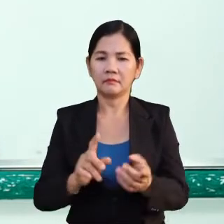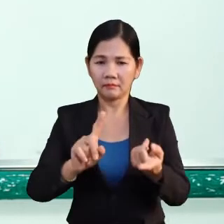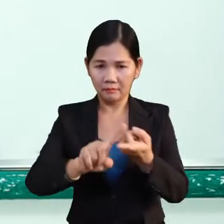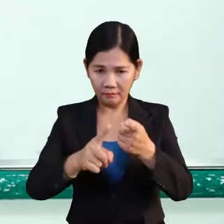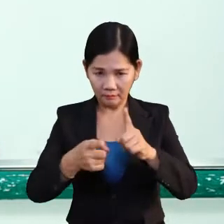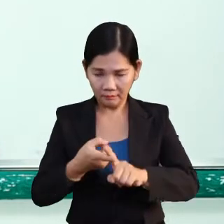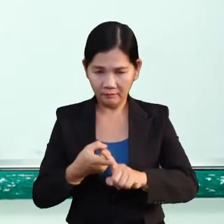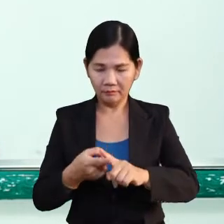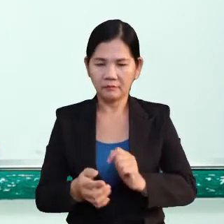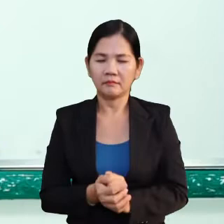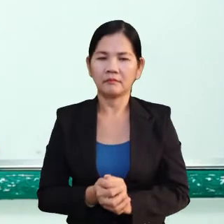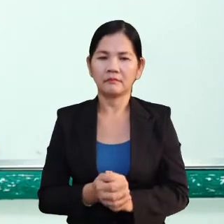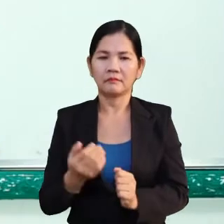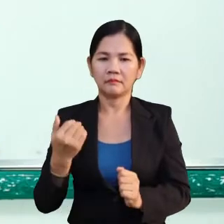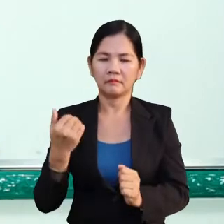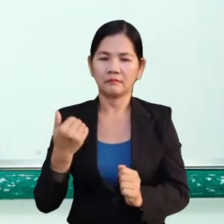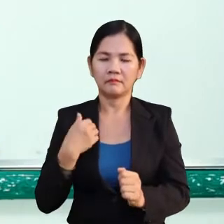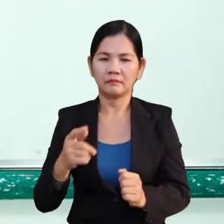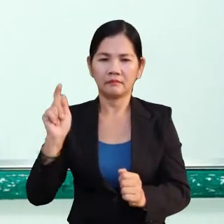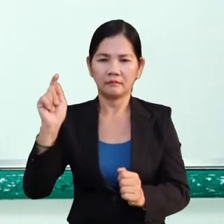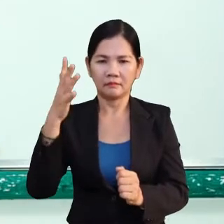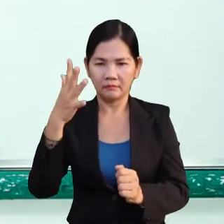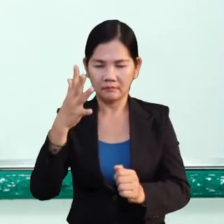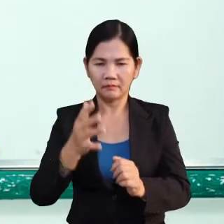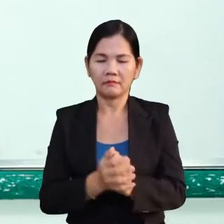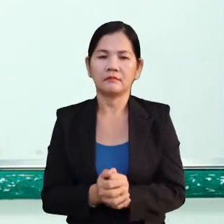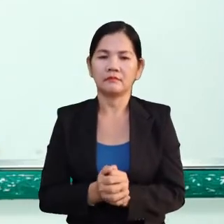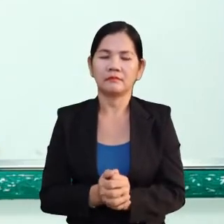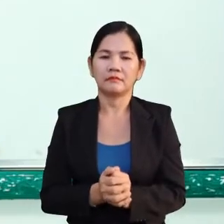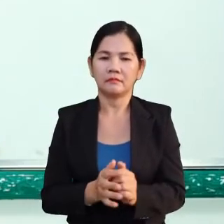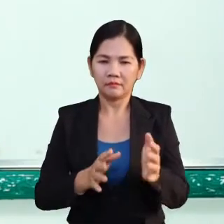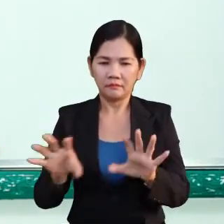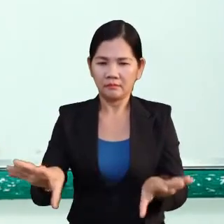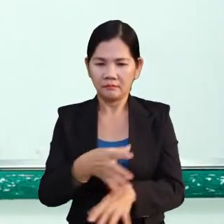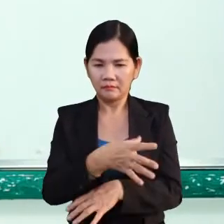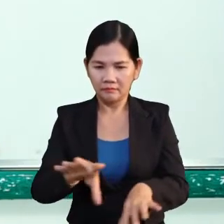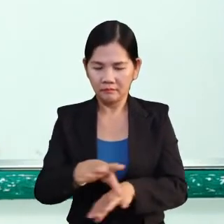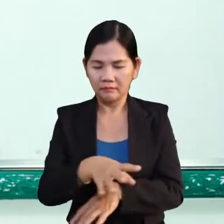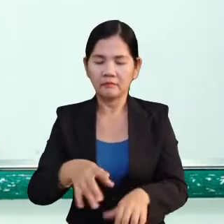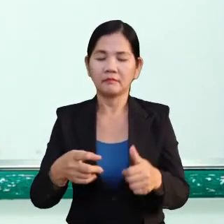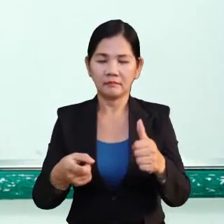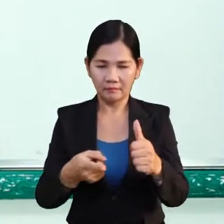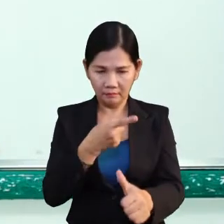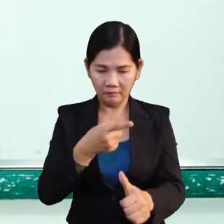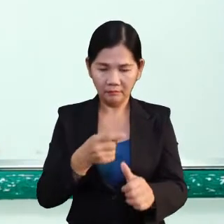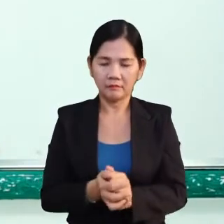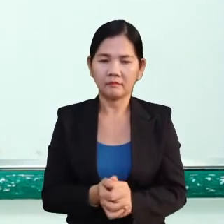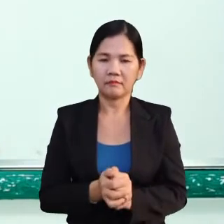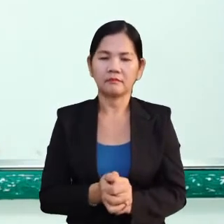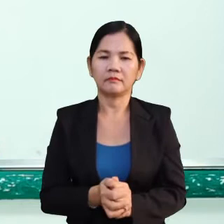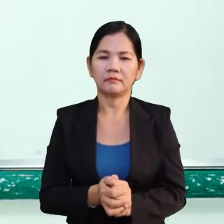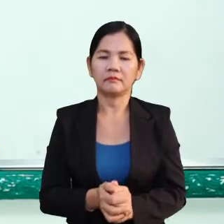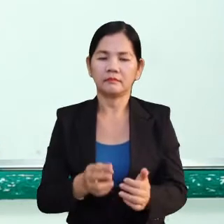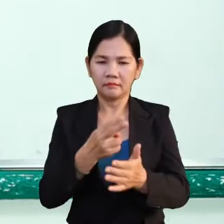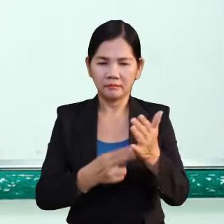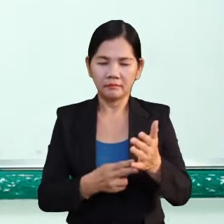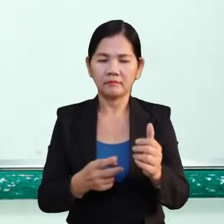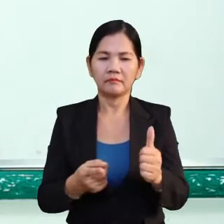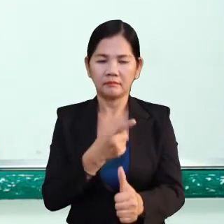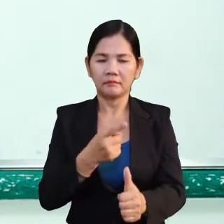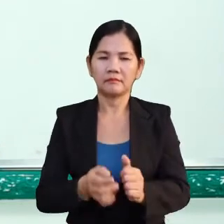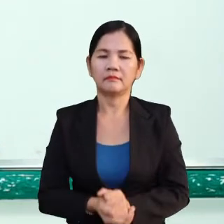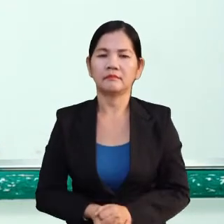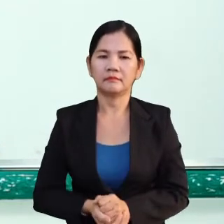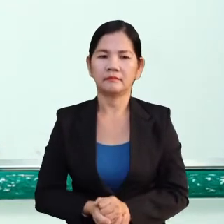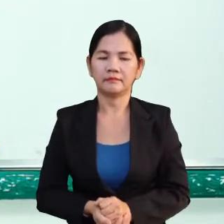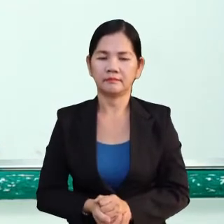ដោយបងលេខថារូបមួយណាយើងជាសកម្មភាពដំបូងមានថាយើងធ្វើអ្វីមុនគេកូនណា